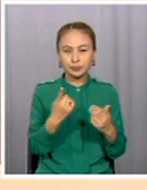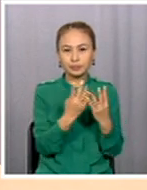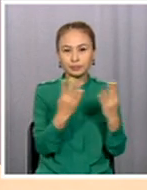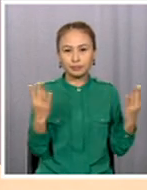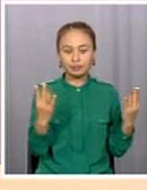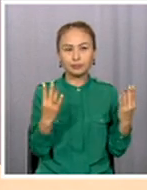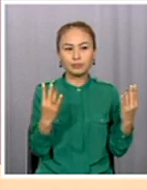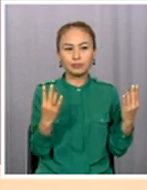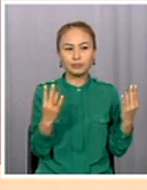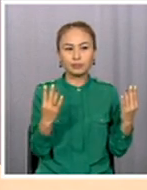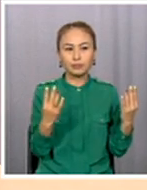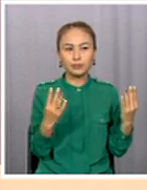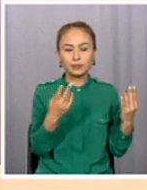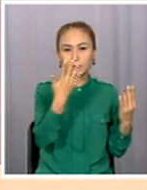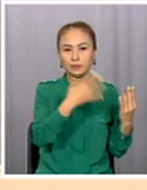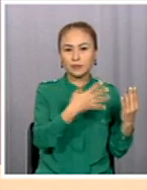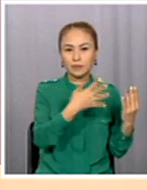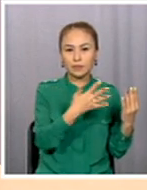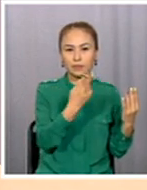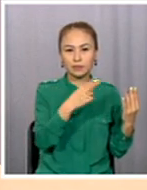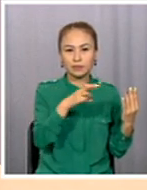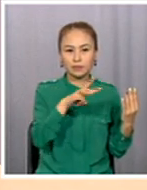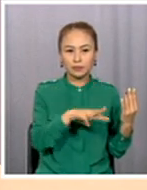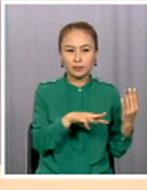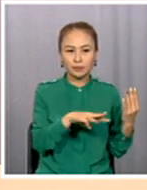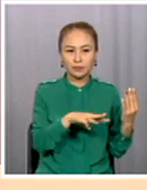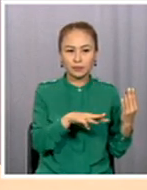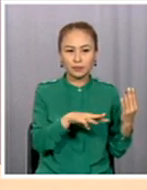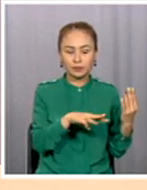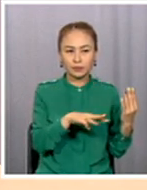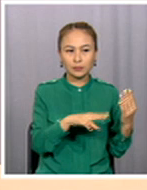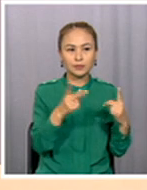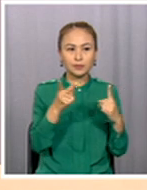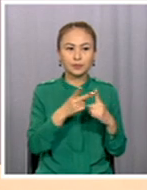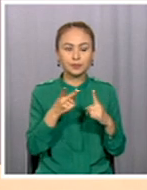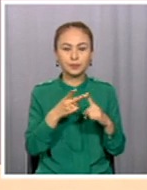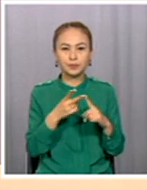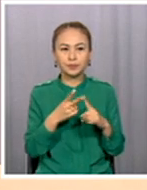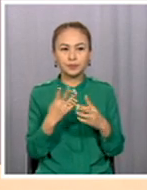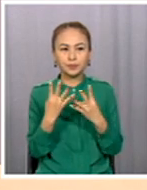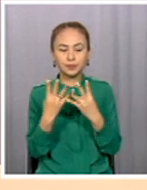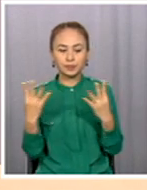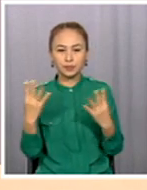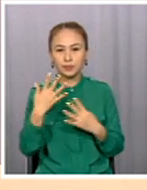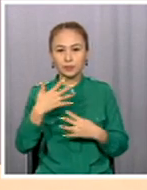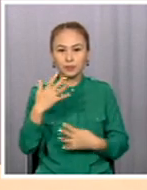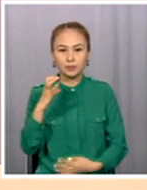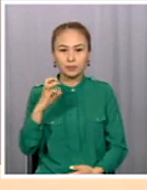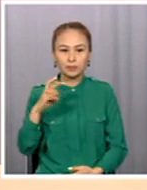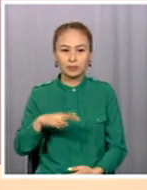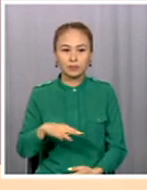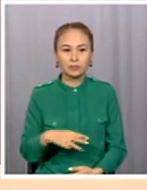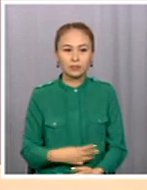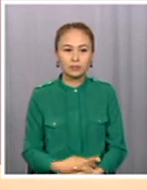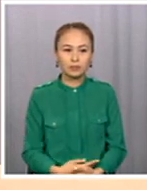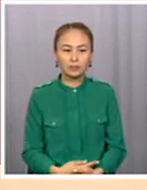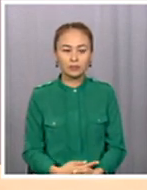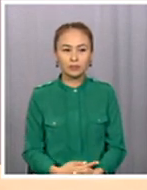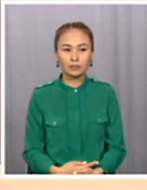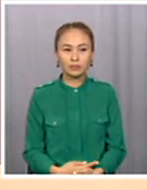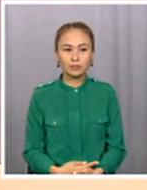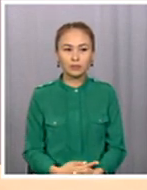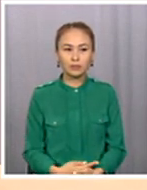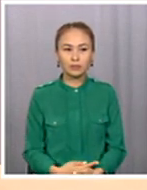ұзындығы 50 дециметрге тең. Ал екінші шарбақтың ұзындығы 50 сантиметрге тең.